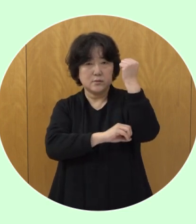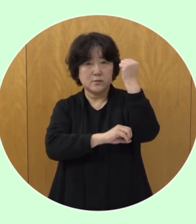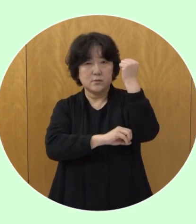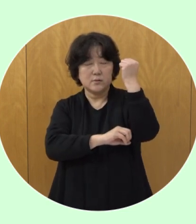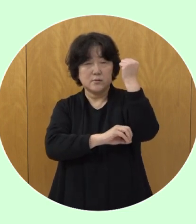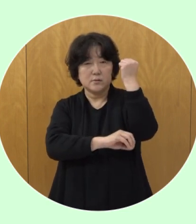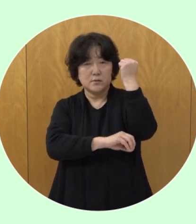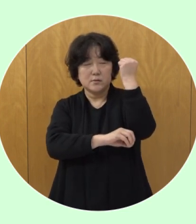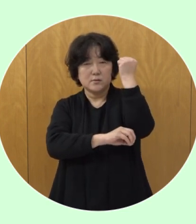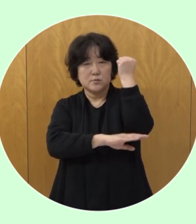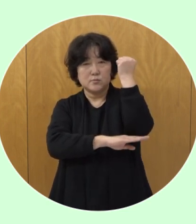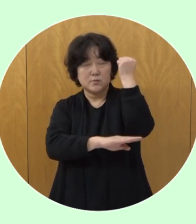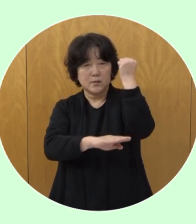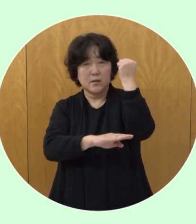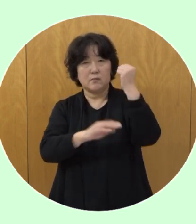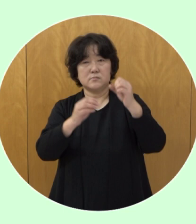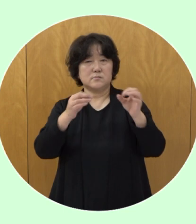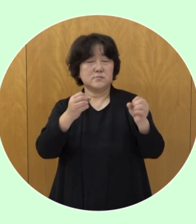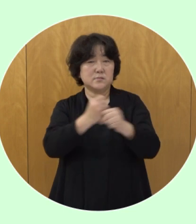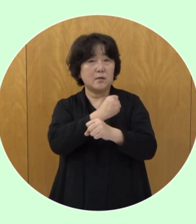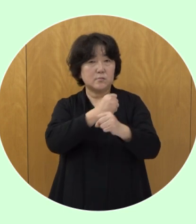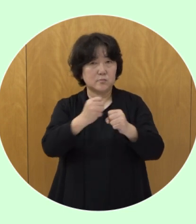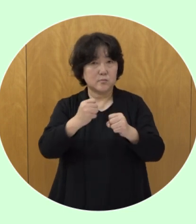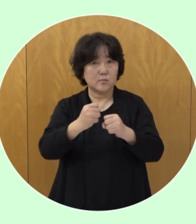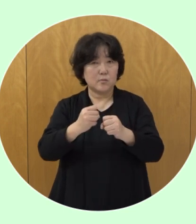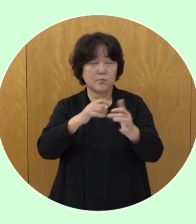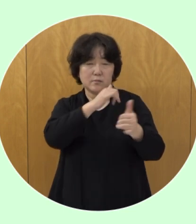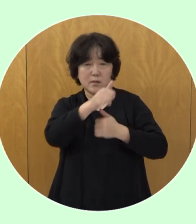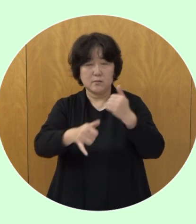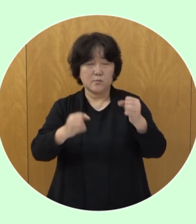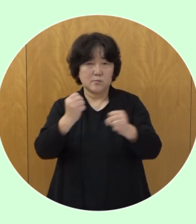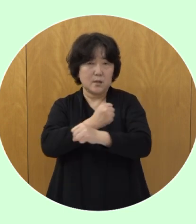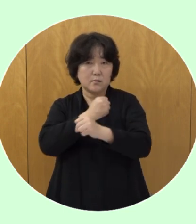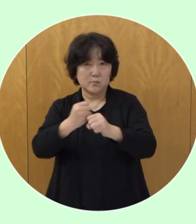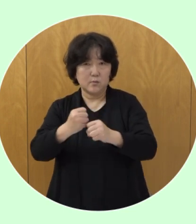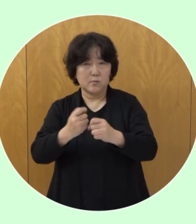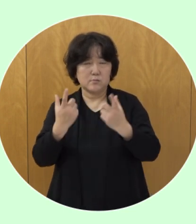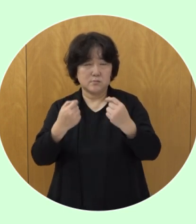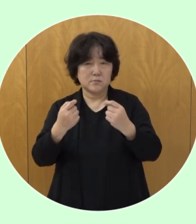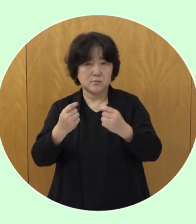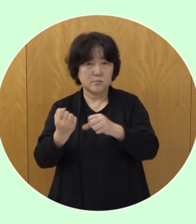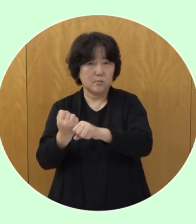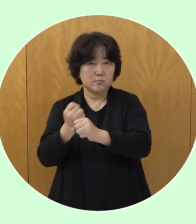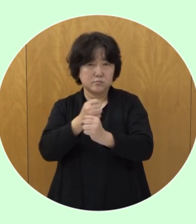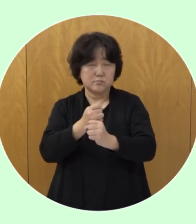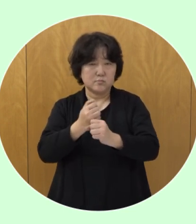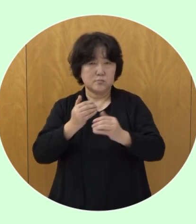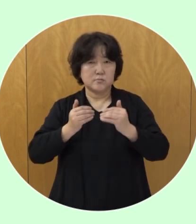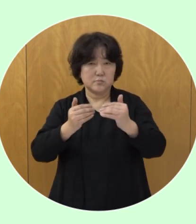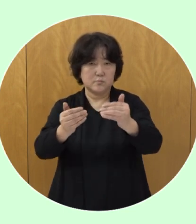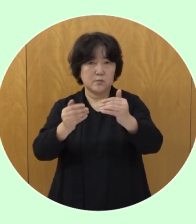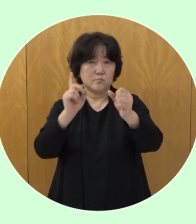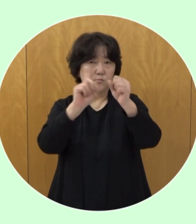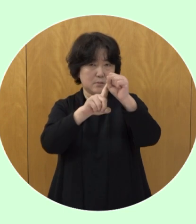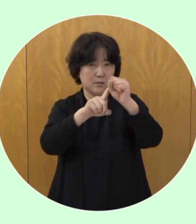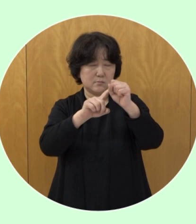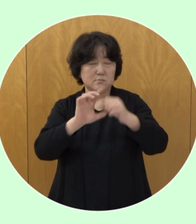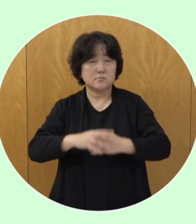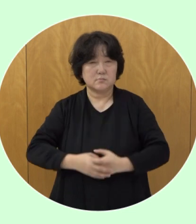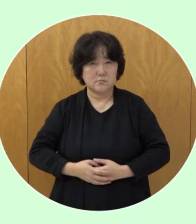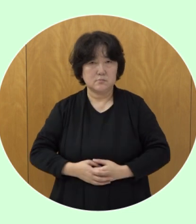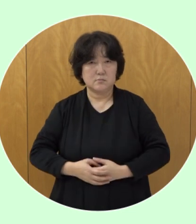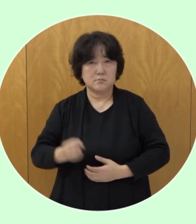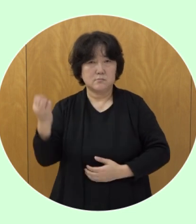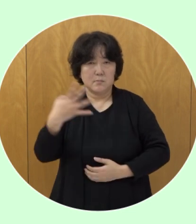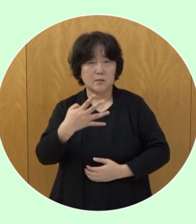生産維持を図り、産業振興による地域経済の再生に注力するものでございます。番